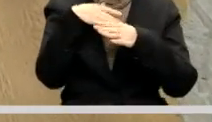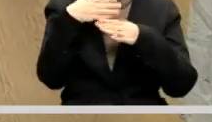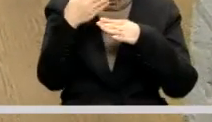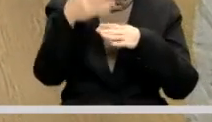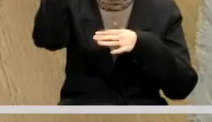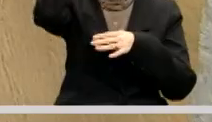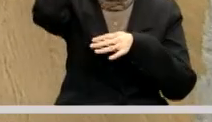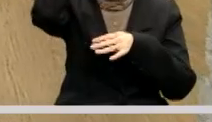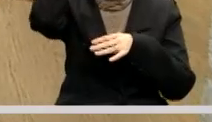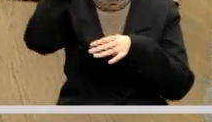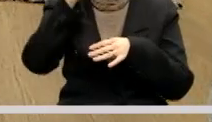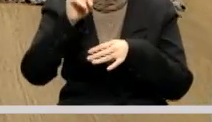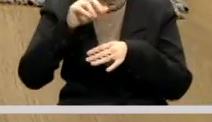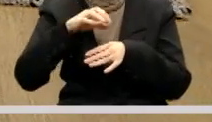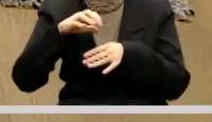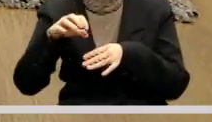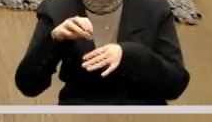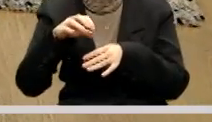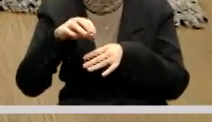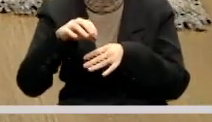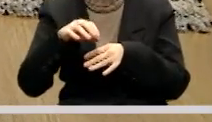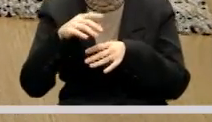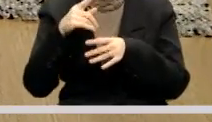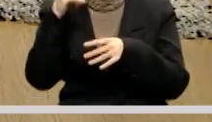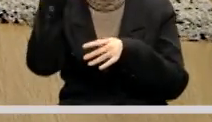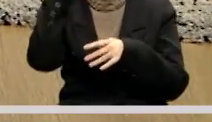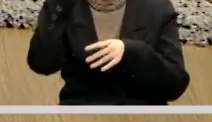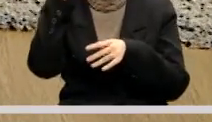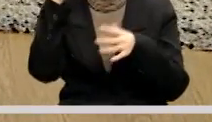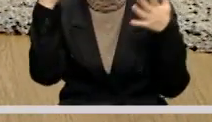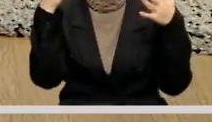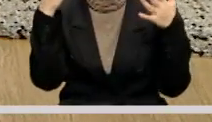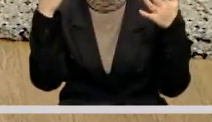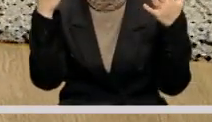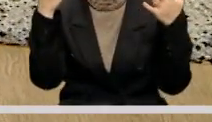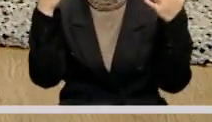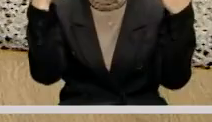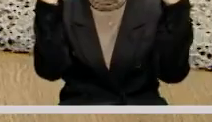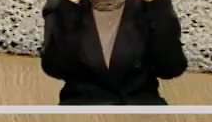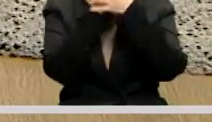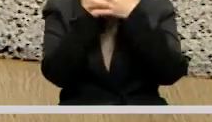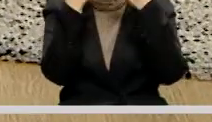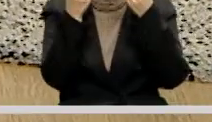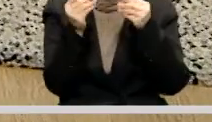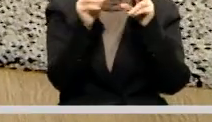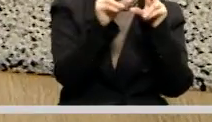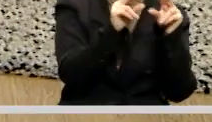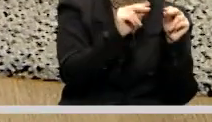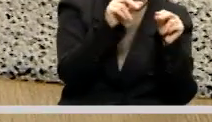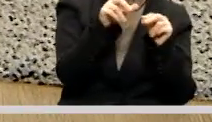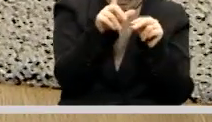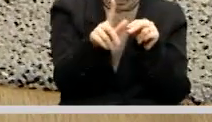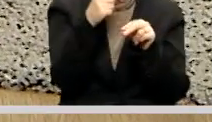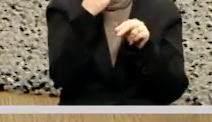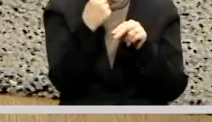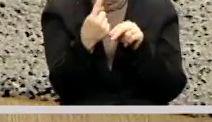suprachiasmatic nucleus dediğimiz bir bölgeye uyarı gidiyor. Hava karardı, uyuyabilirsin. Oradan bir uyarı da